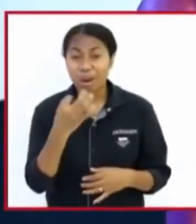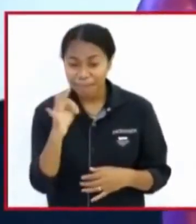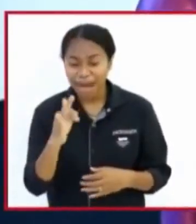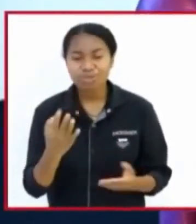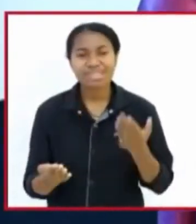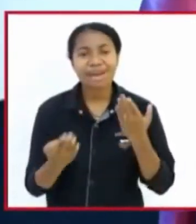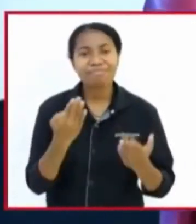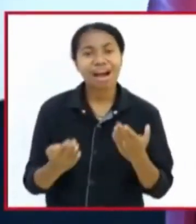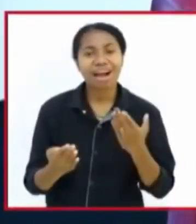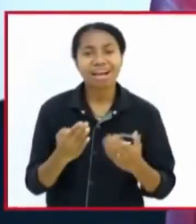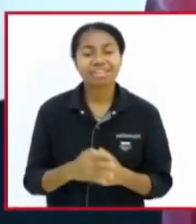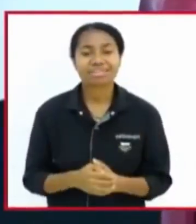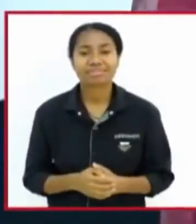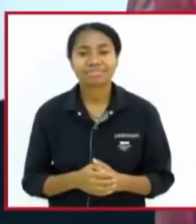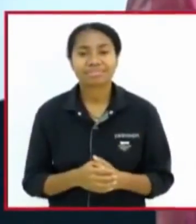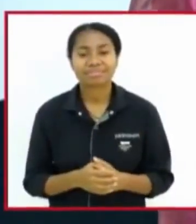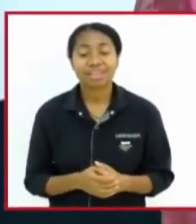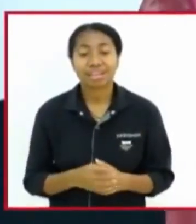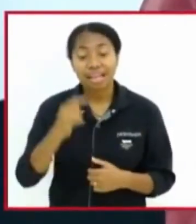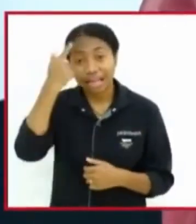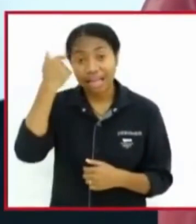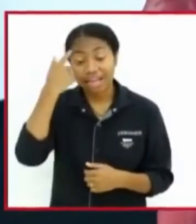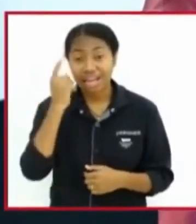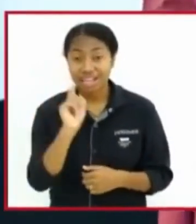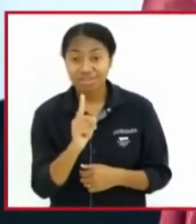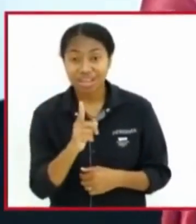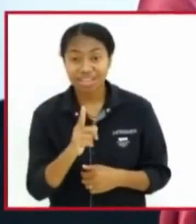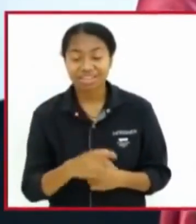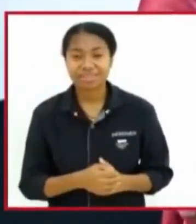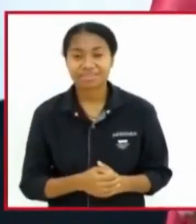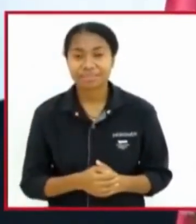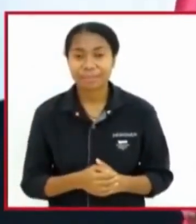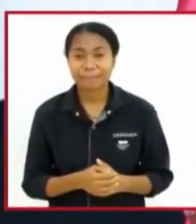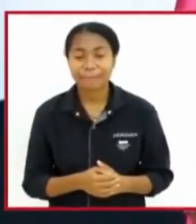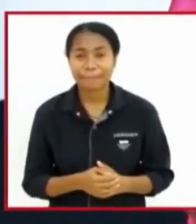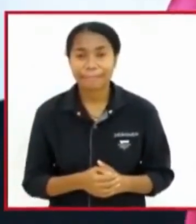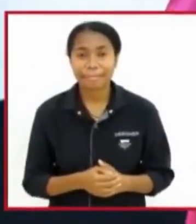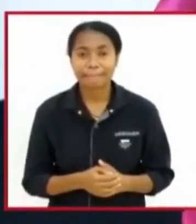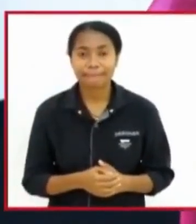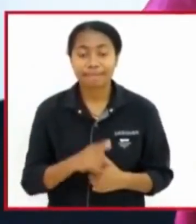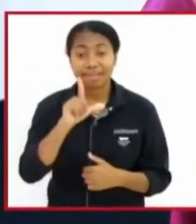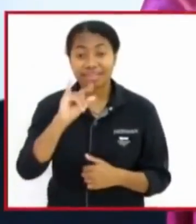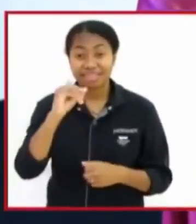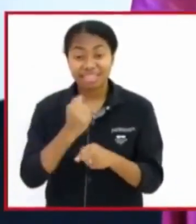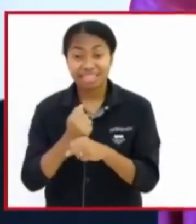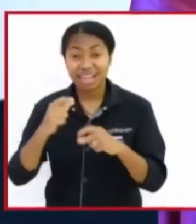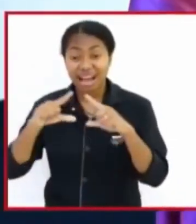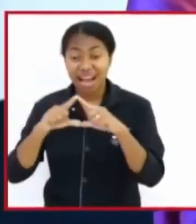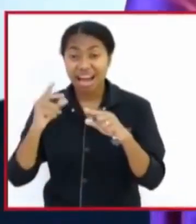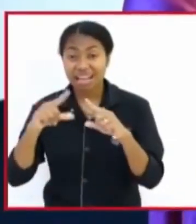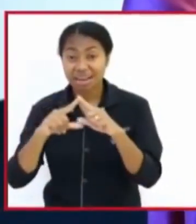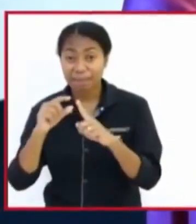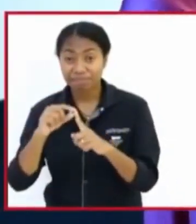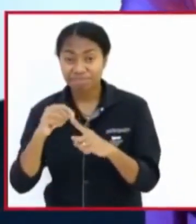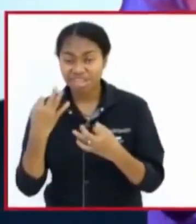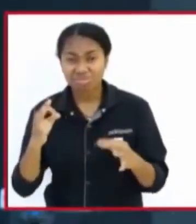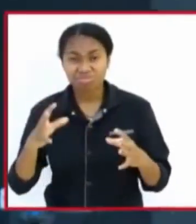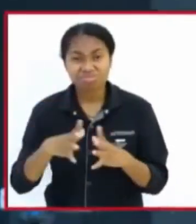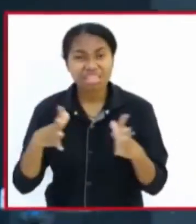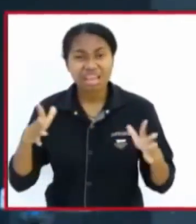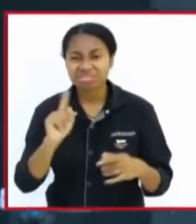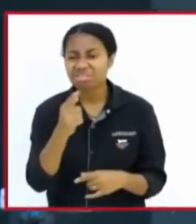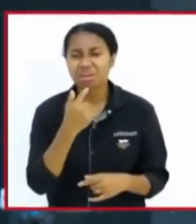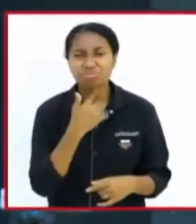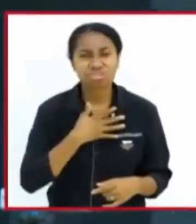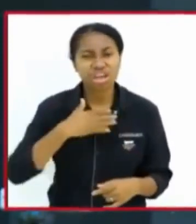ya nah Karena itulah maka Liga Arab sekalipun besar tapi sudah tidak